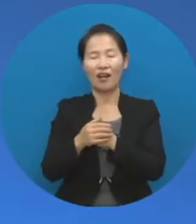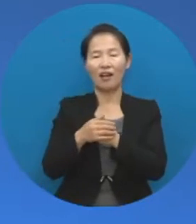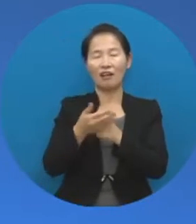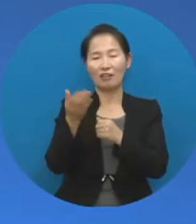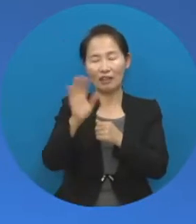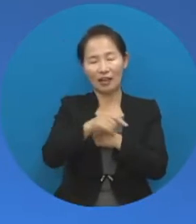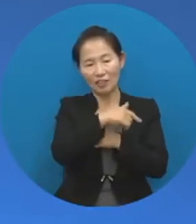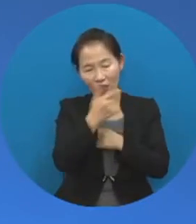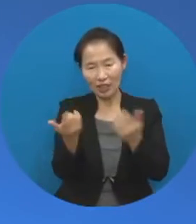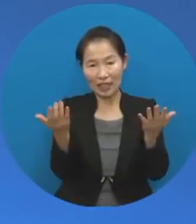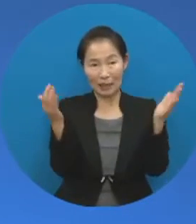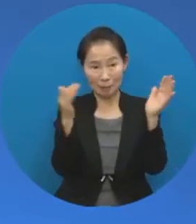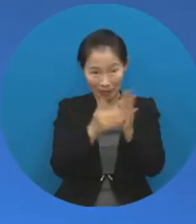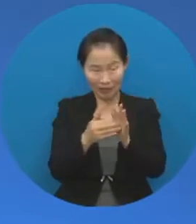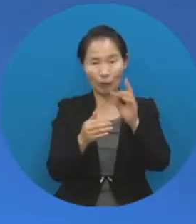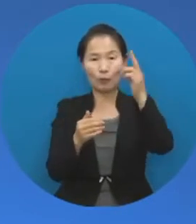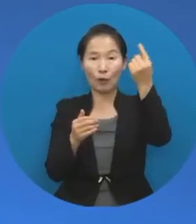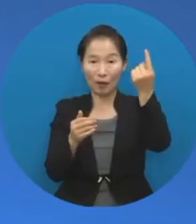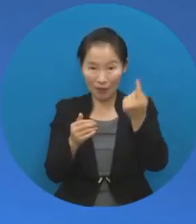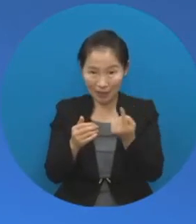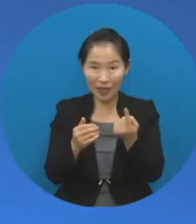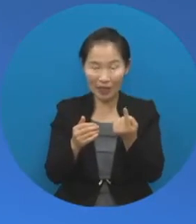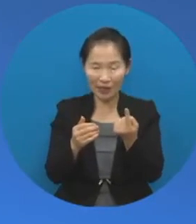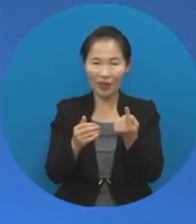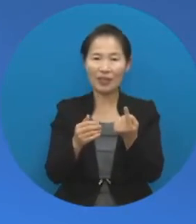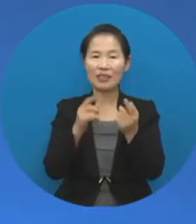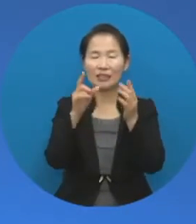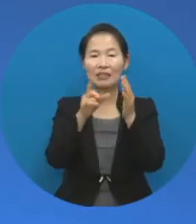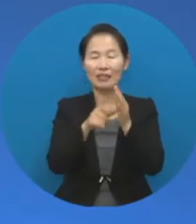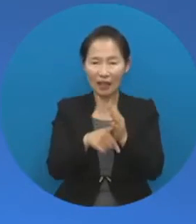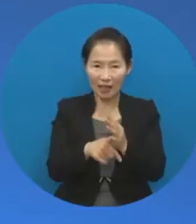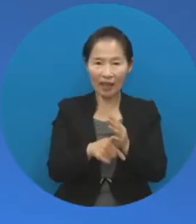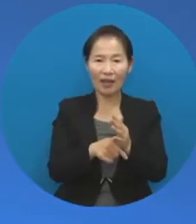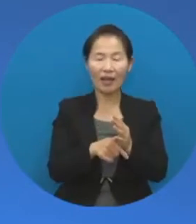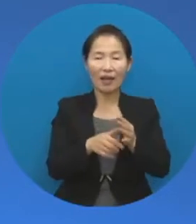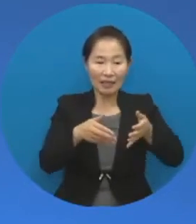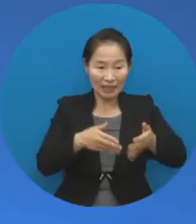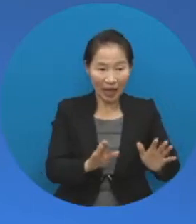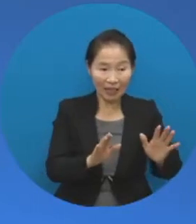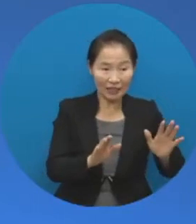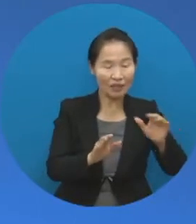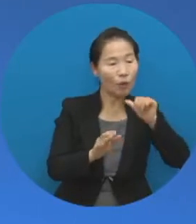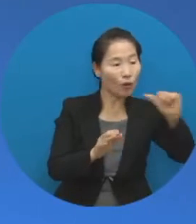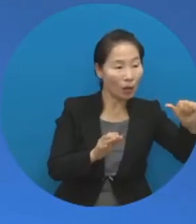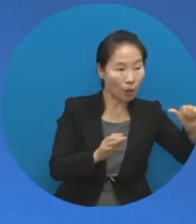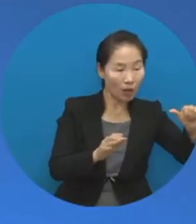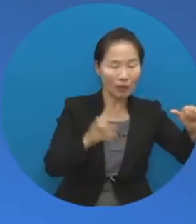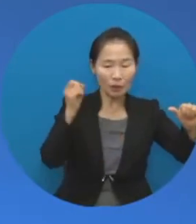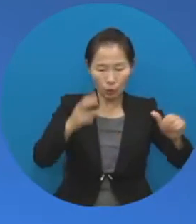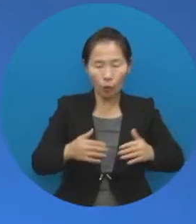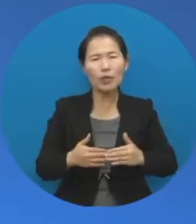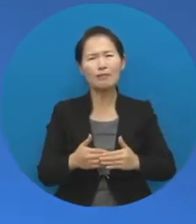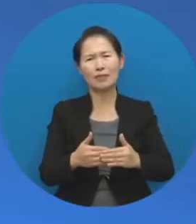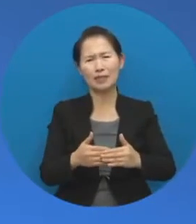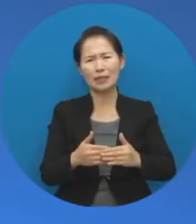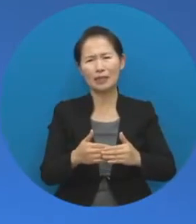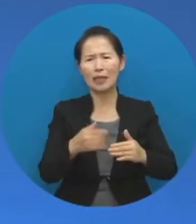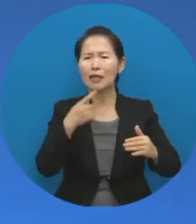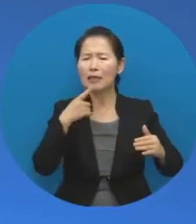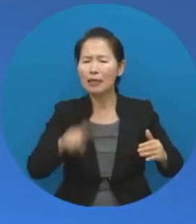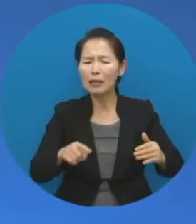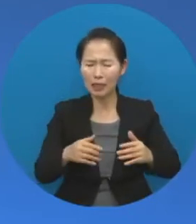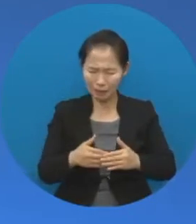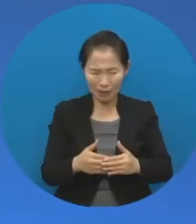왔는데, 제가 그때 이제 아이가 딱 5개월이고 이제 뱃속에 아기가 또 있었어요. 1년 연년생으로 이제,